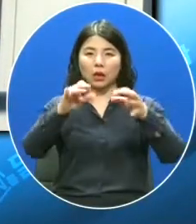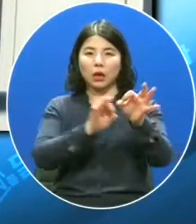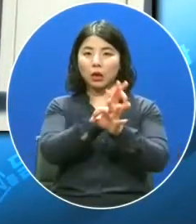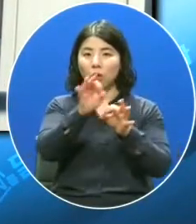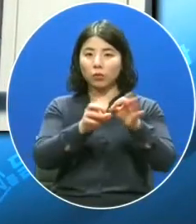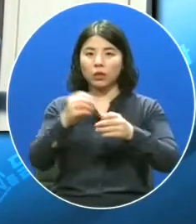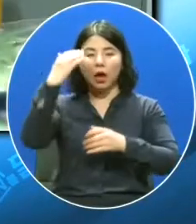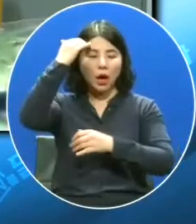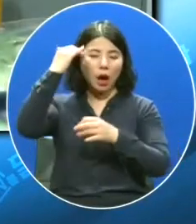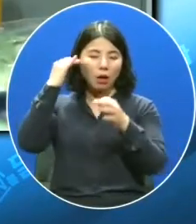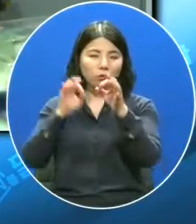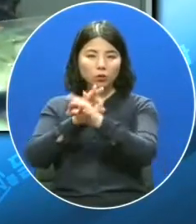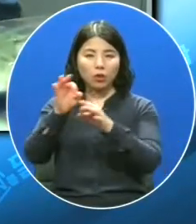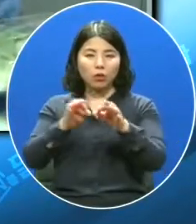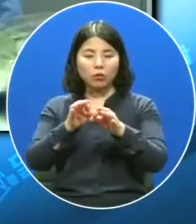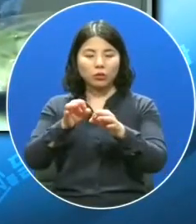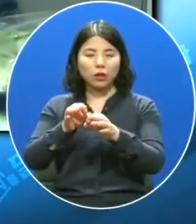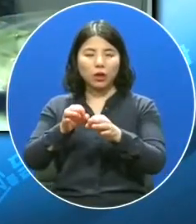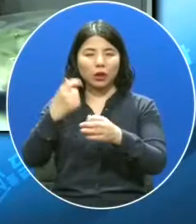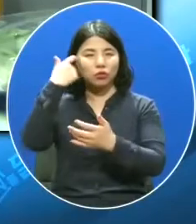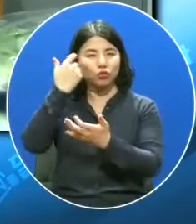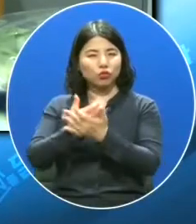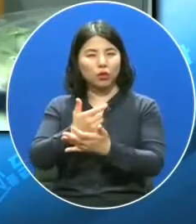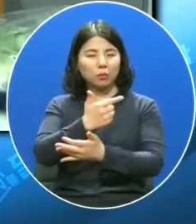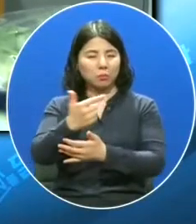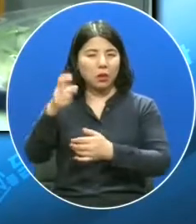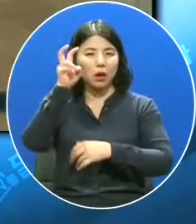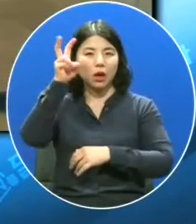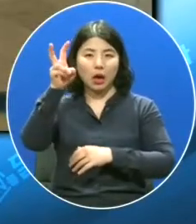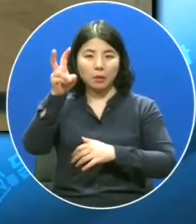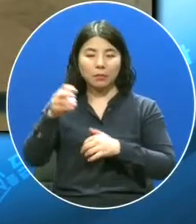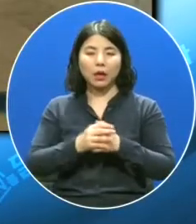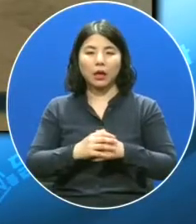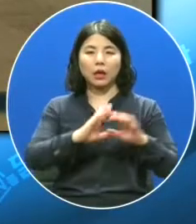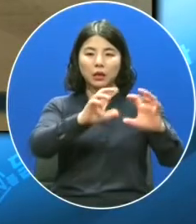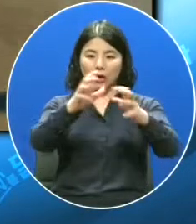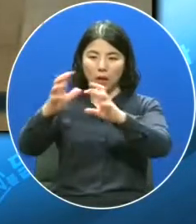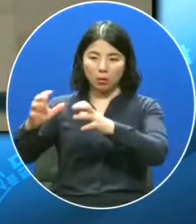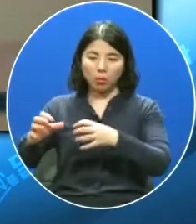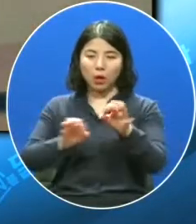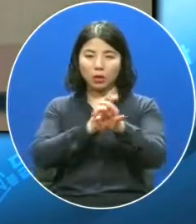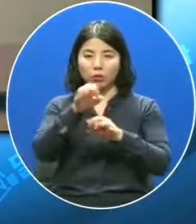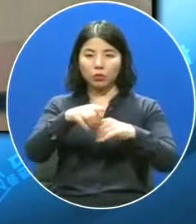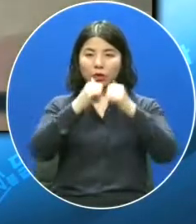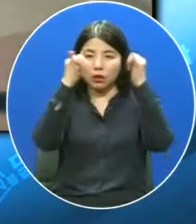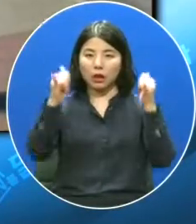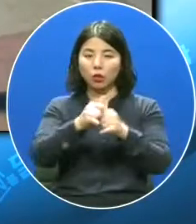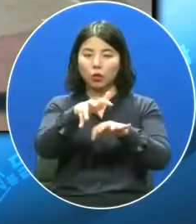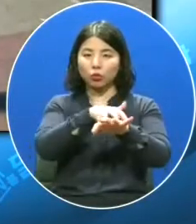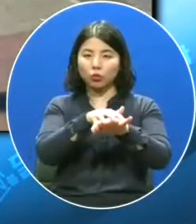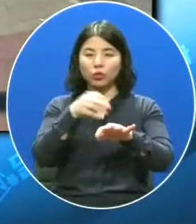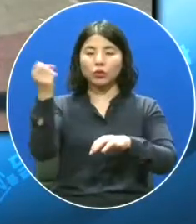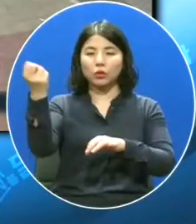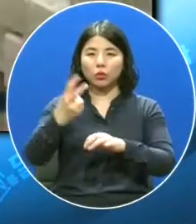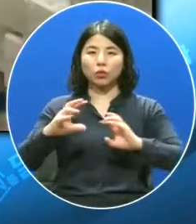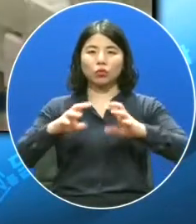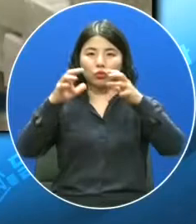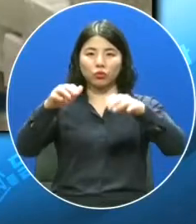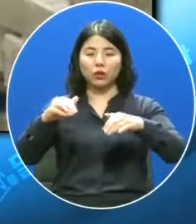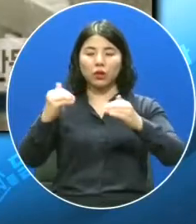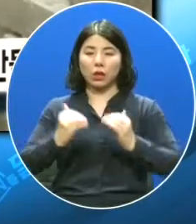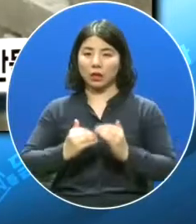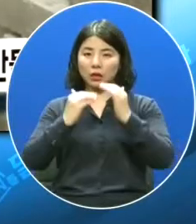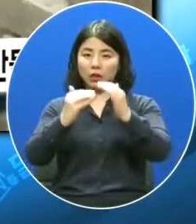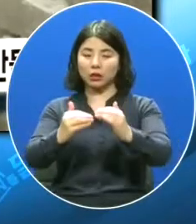세계 경제와 함께 우리 경제 역시 충격이 가시화되고 있습니다. 각국의 경제사회 구조는 물론